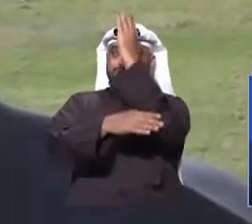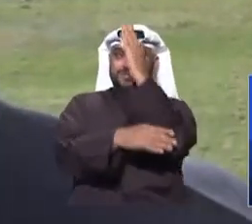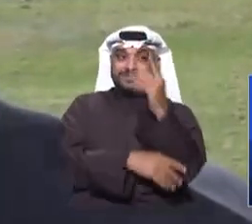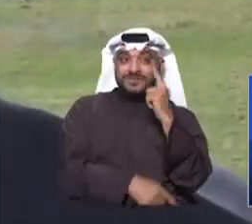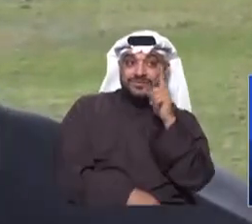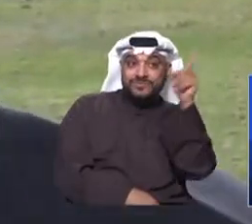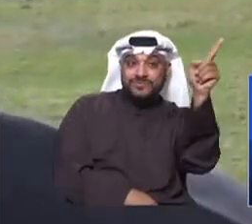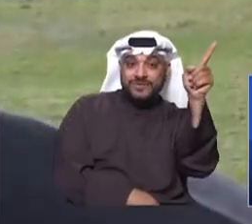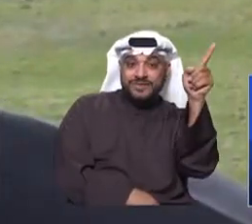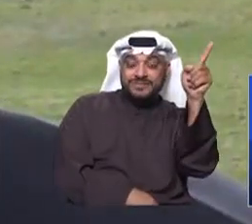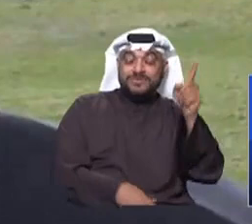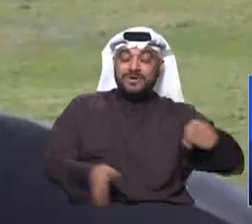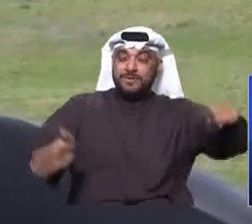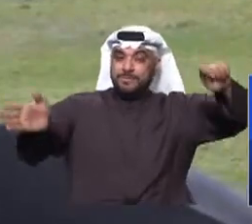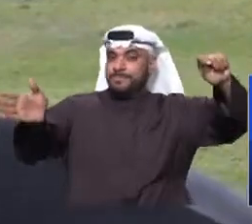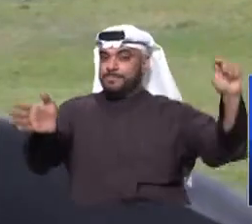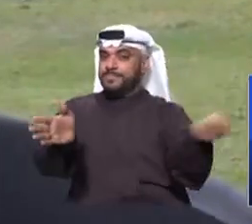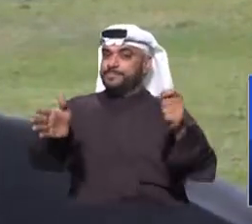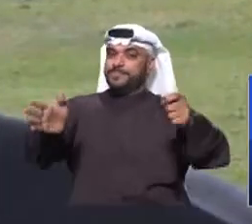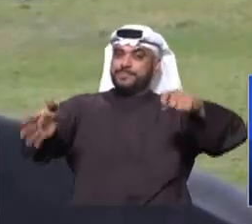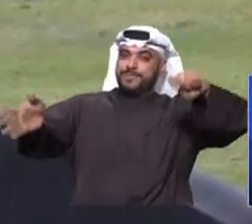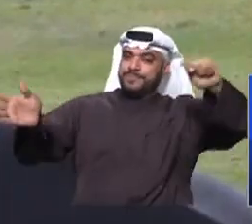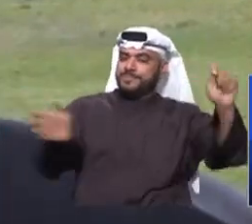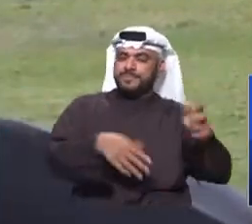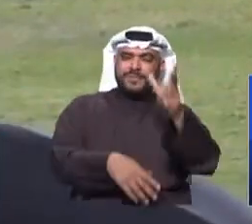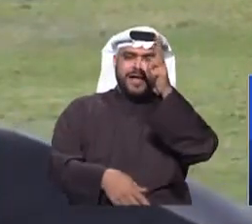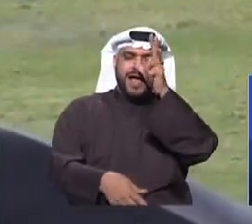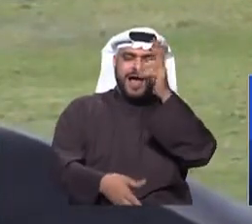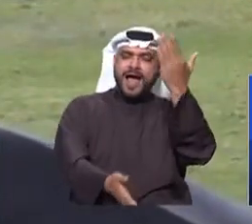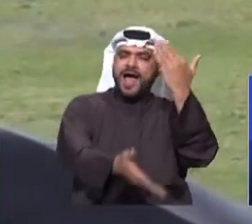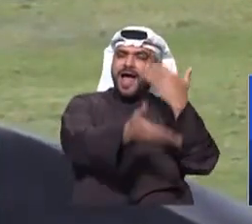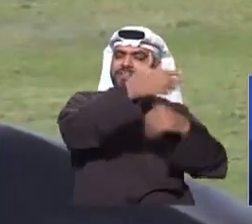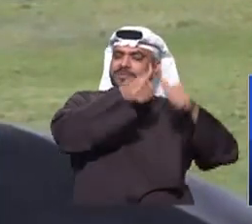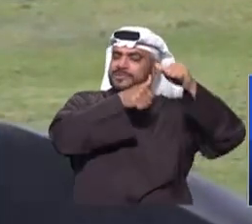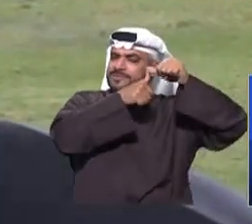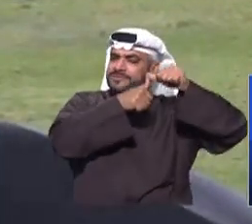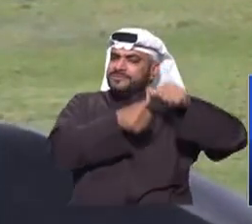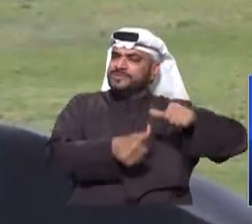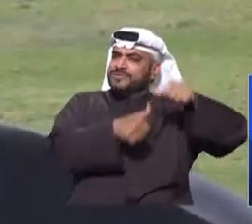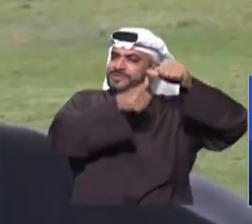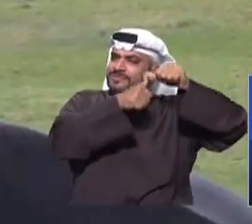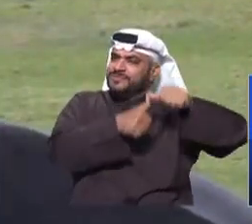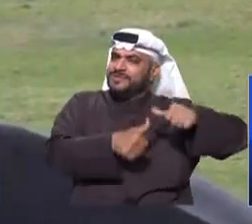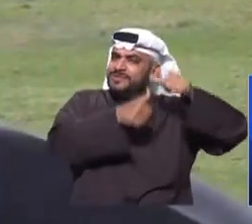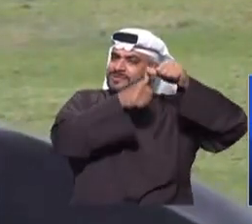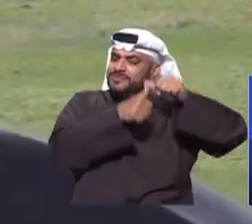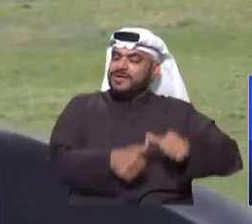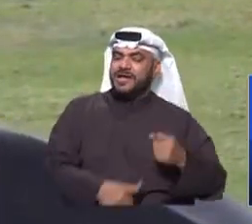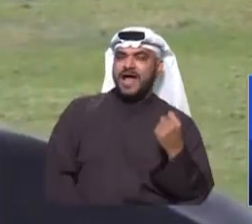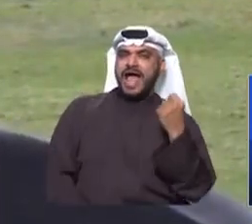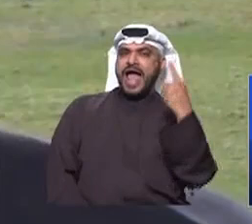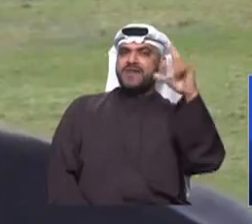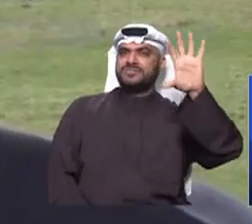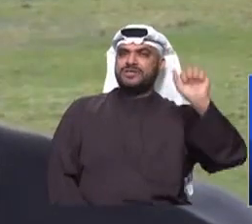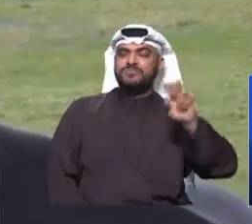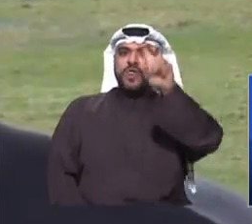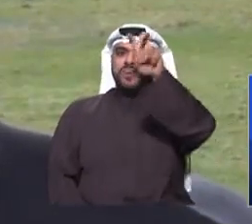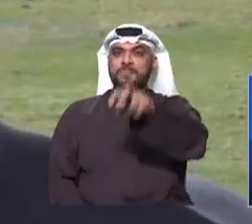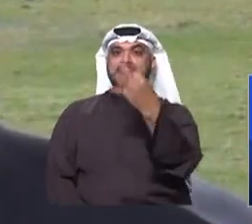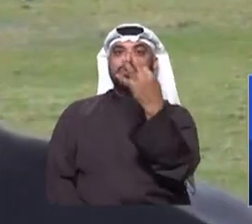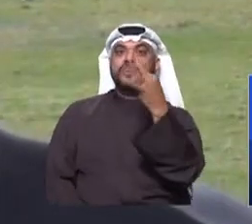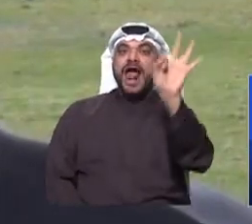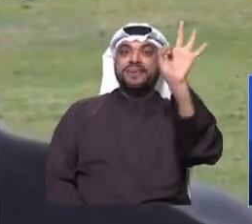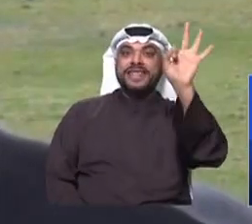عادية. حاولنا نسترجع الماضي بهذه العرضة من 1938 في تصوير للشيخ أحمد اليابر رحمة الله